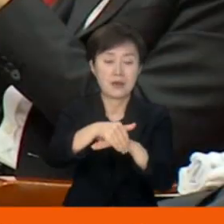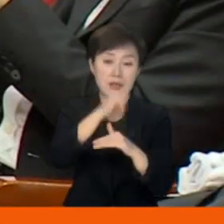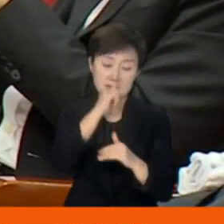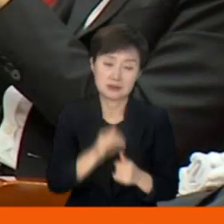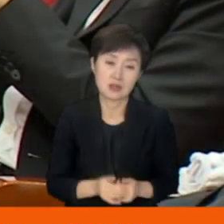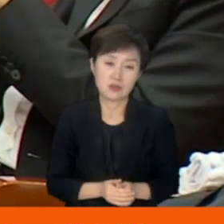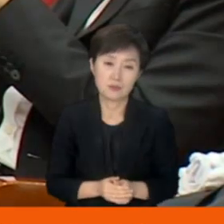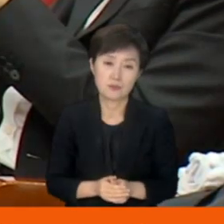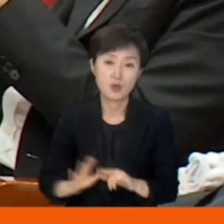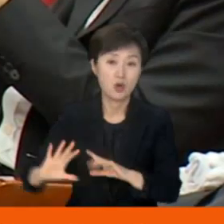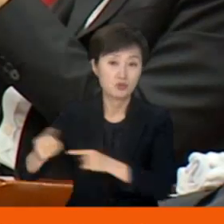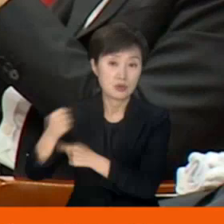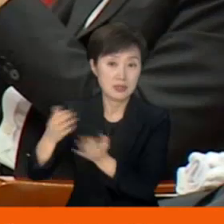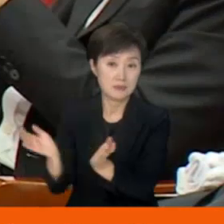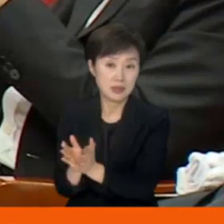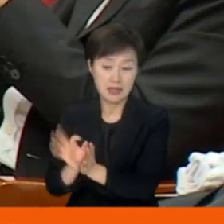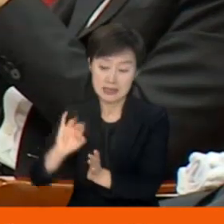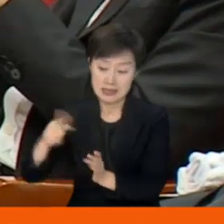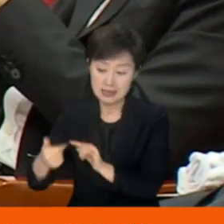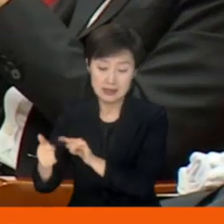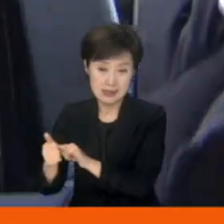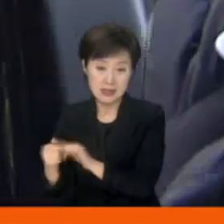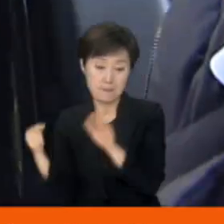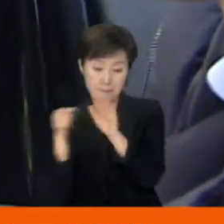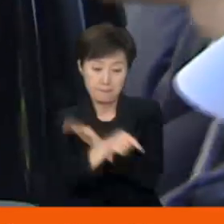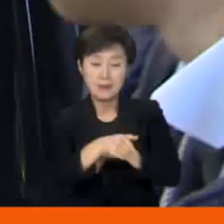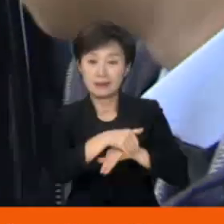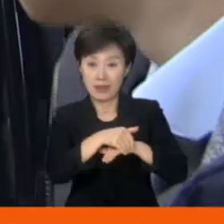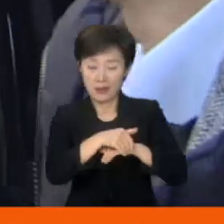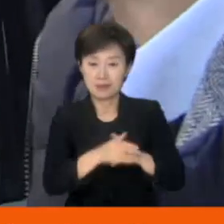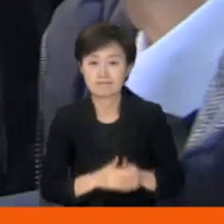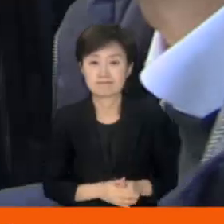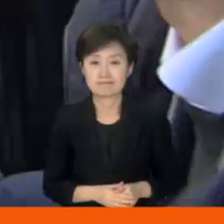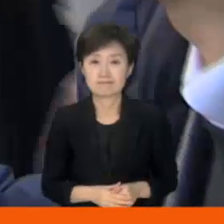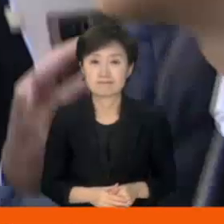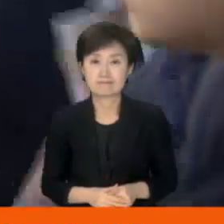예정입니다. 국민의힘에서는 인유한 혁신위원장도 참석합니다.